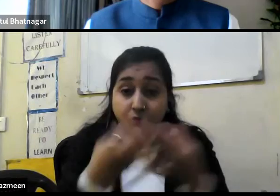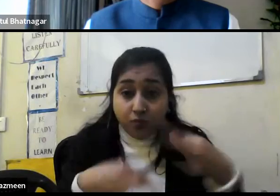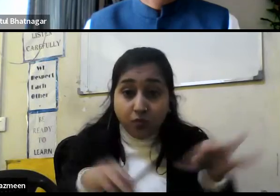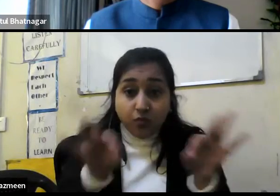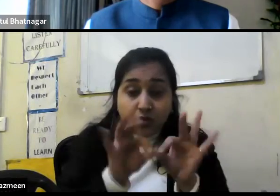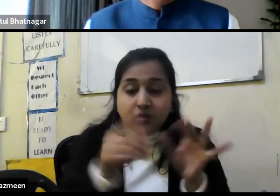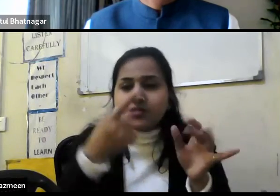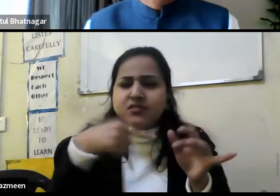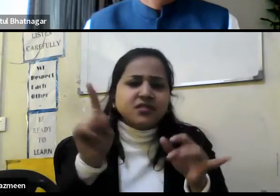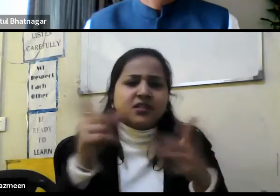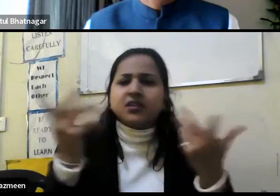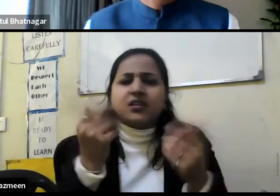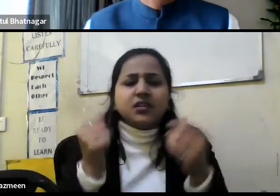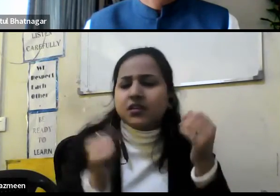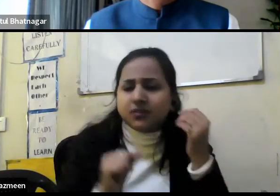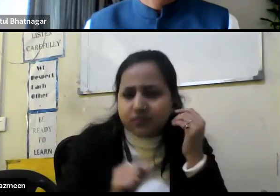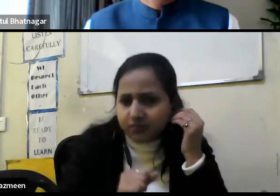क्या है,